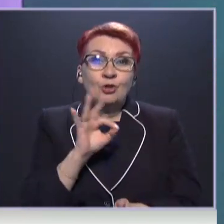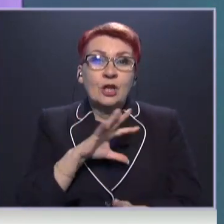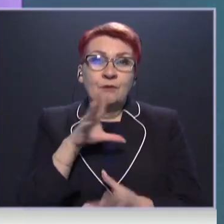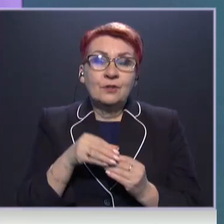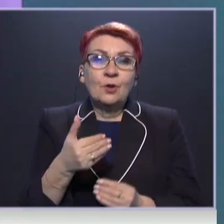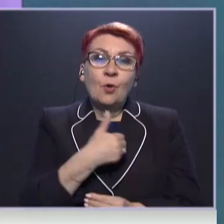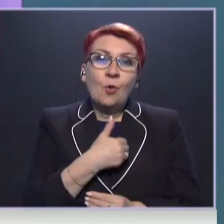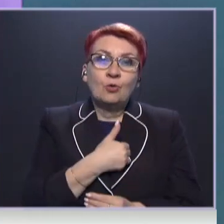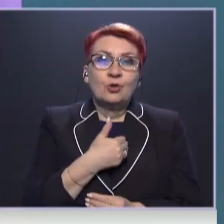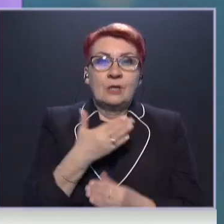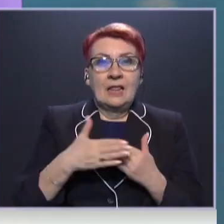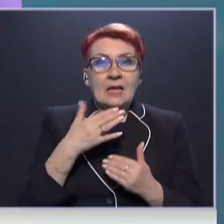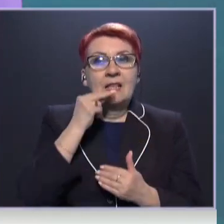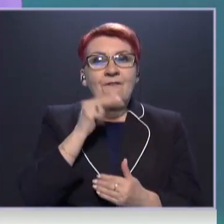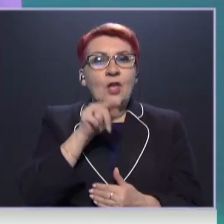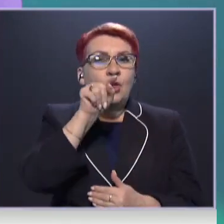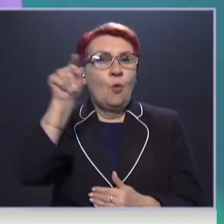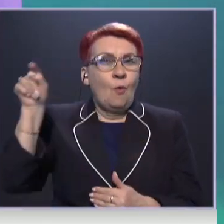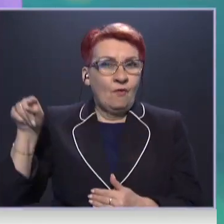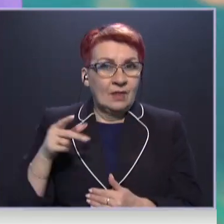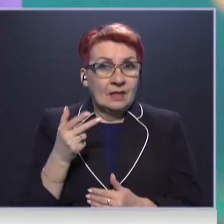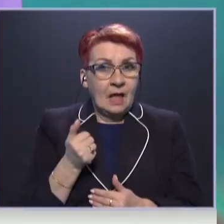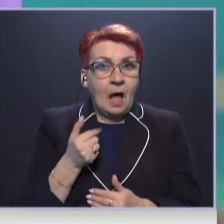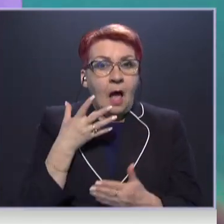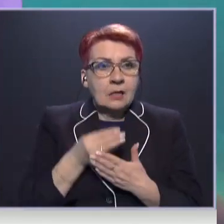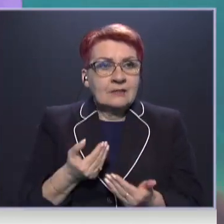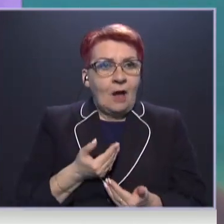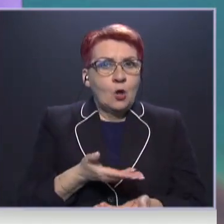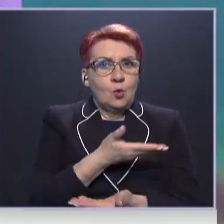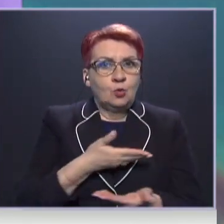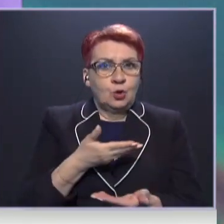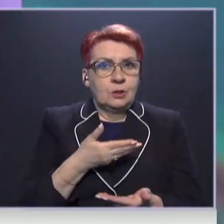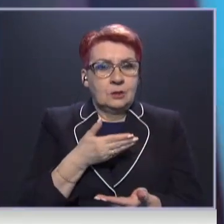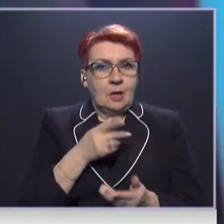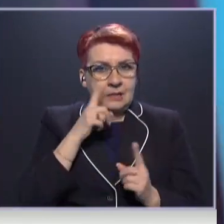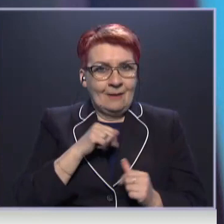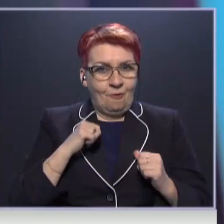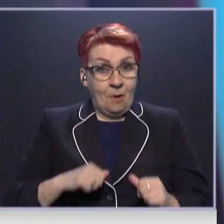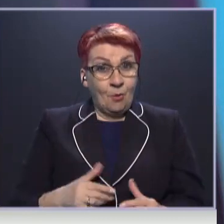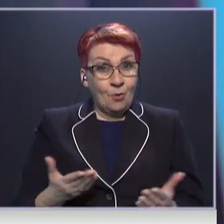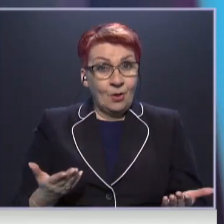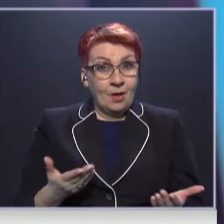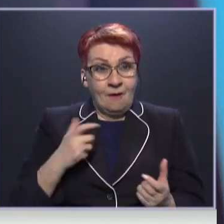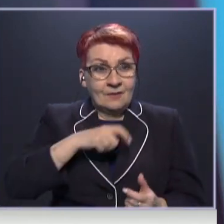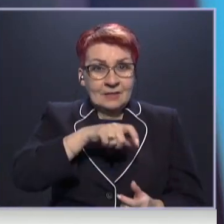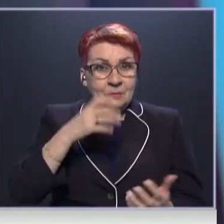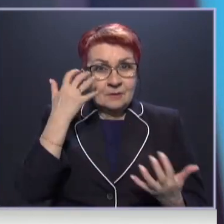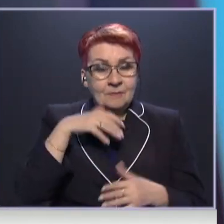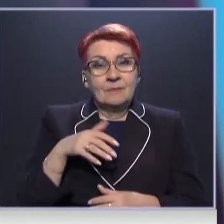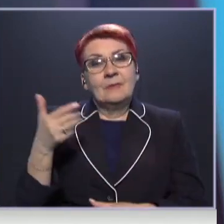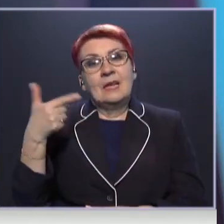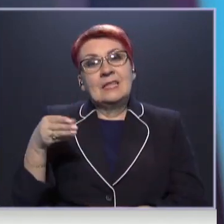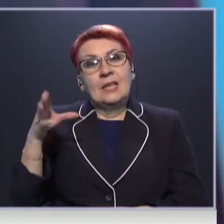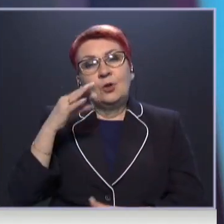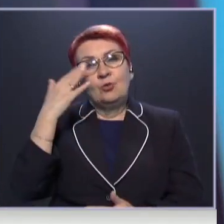хочется именно наказать виновных, а свою жизнь мы оставим в покое. Где-то я читала